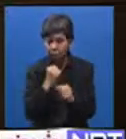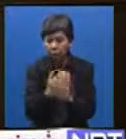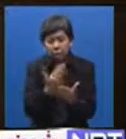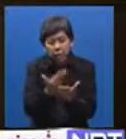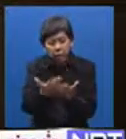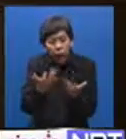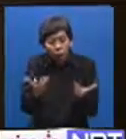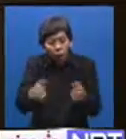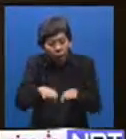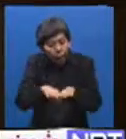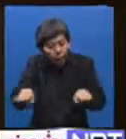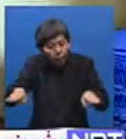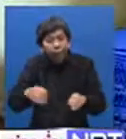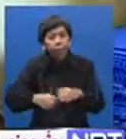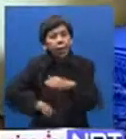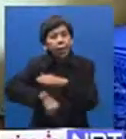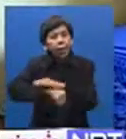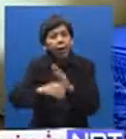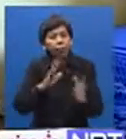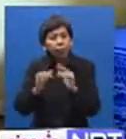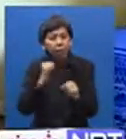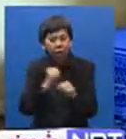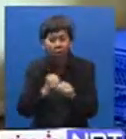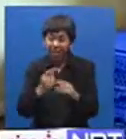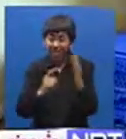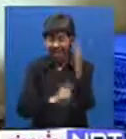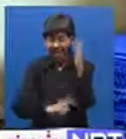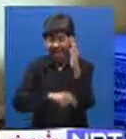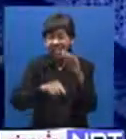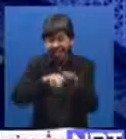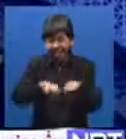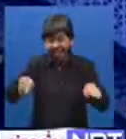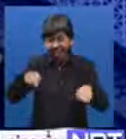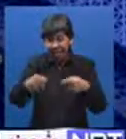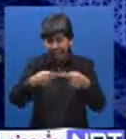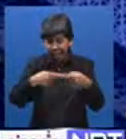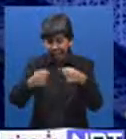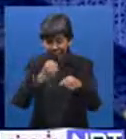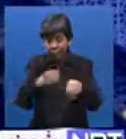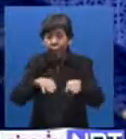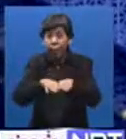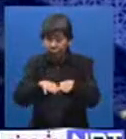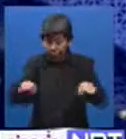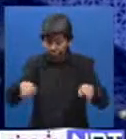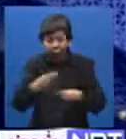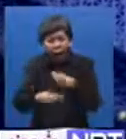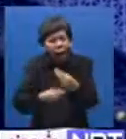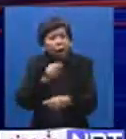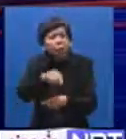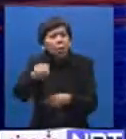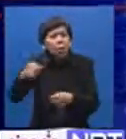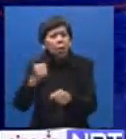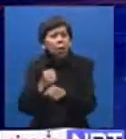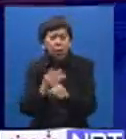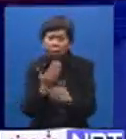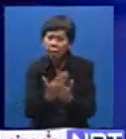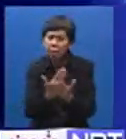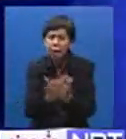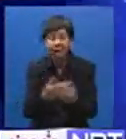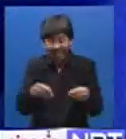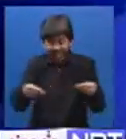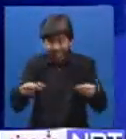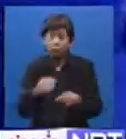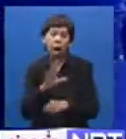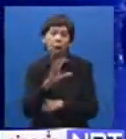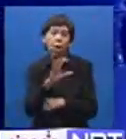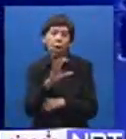าวัสดุมาปูพื้นสนามเพราะแผ่นโพลีพรอพไพลินโคโพลิเมอร์สำหรับปูพื้นที่ขายตามท้องตลาดราคาอยู่ที่แผ่นละ